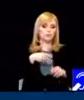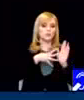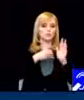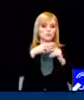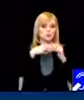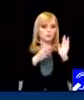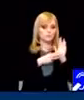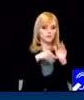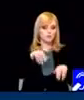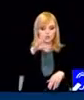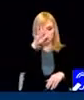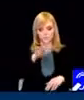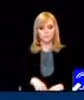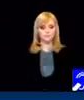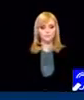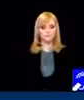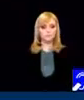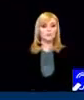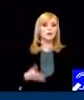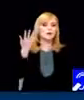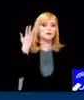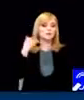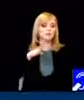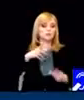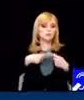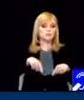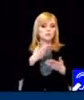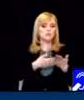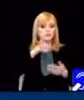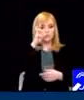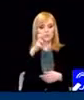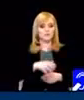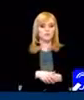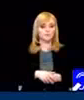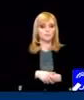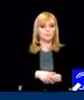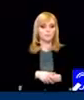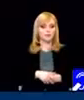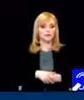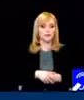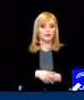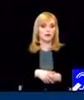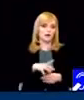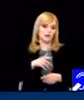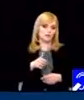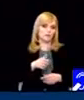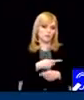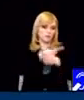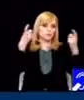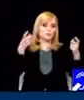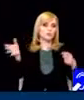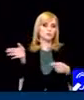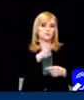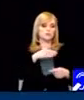martie 1918 la Chișinău. În momentul în care Sfatul Țării a proclamat